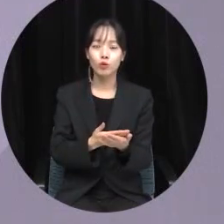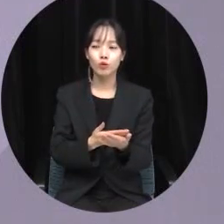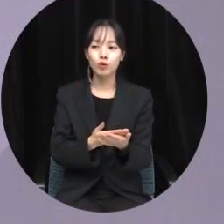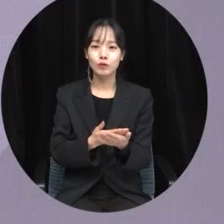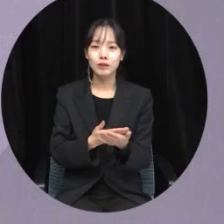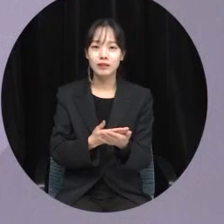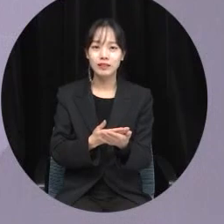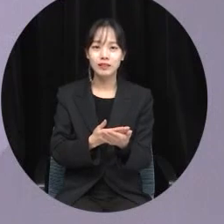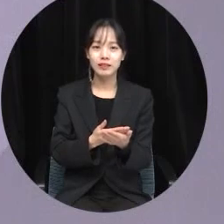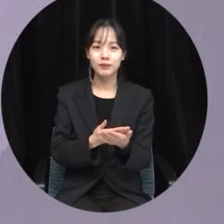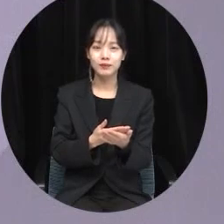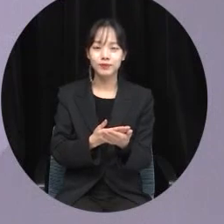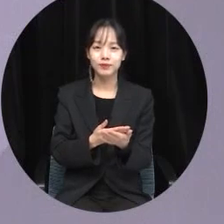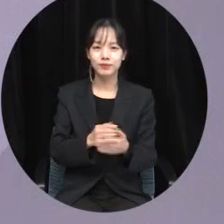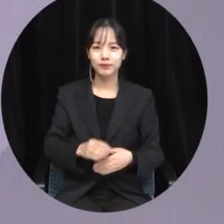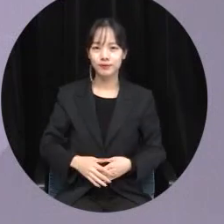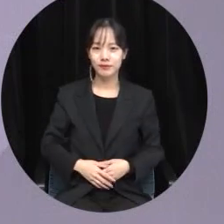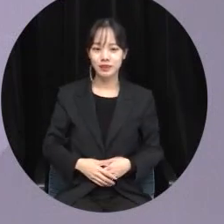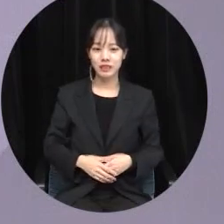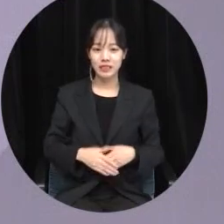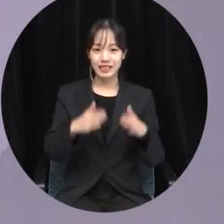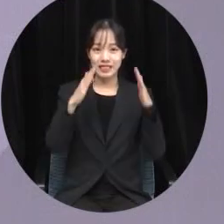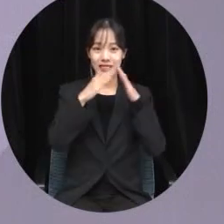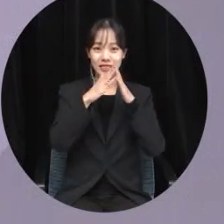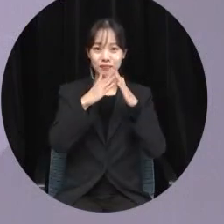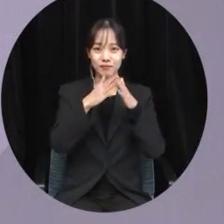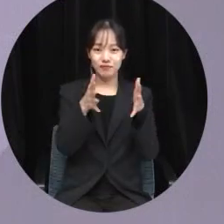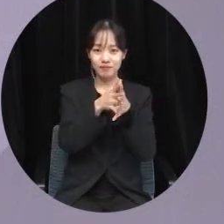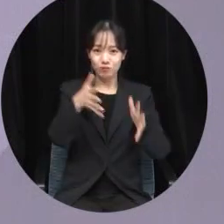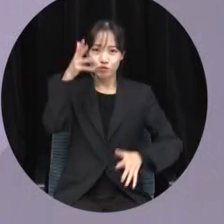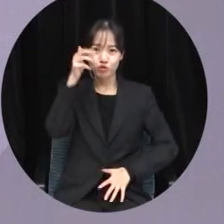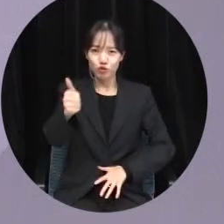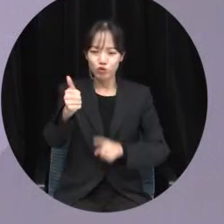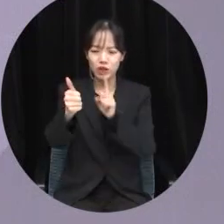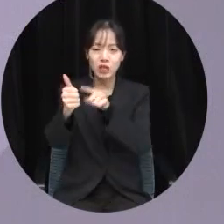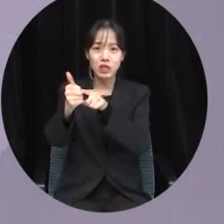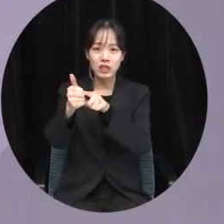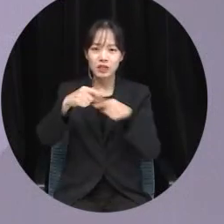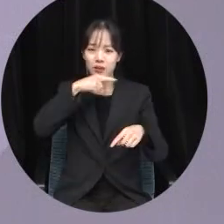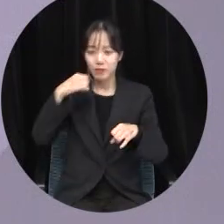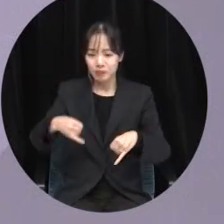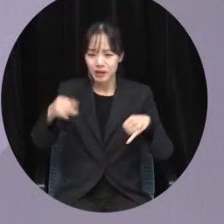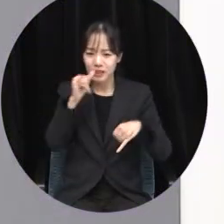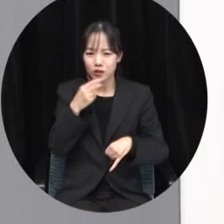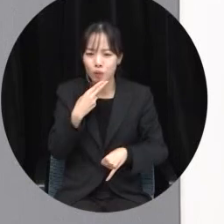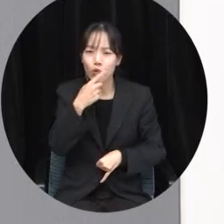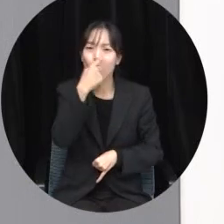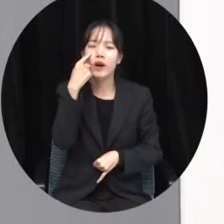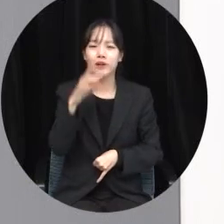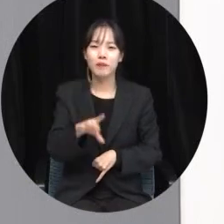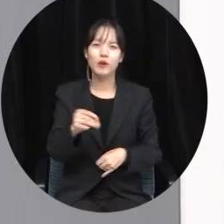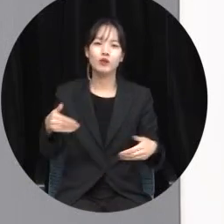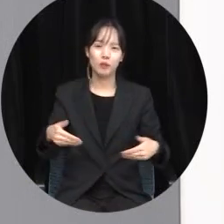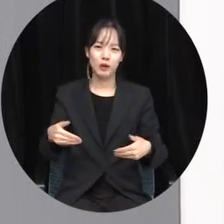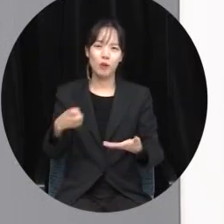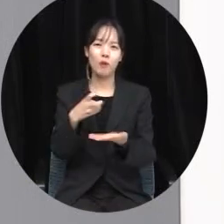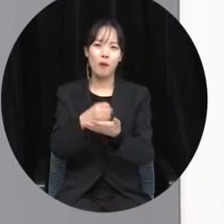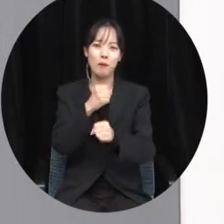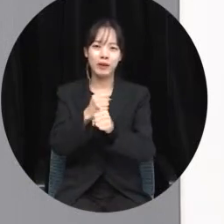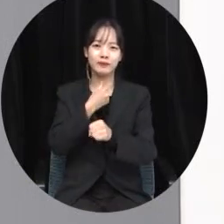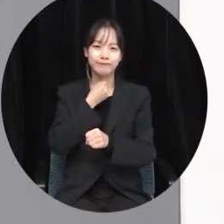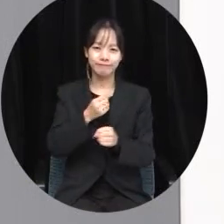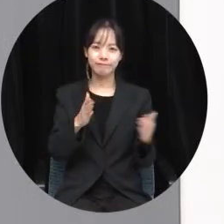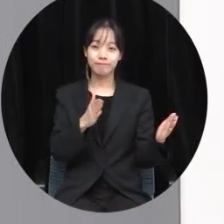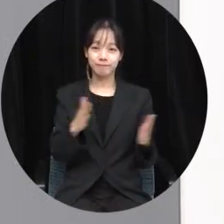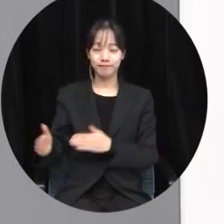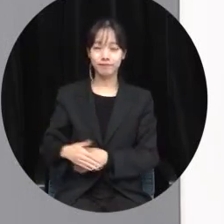확인할 수 있는 투명한 중개 시스템에 대한 법적 장치를 보강토록 하겠습니다. 네. 동일한